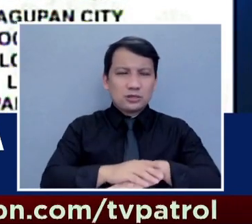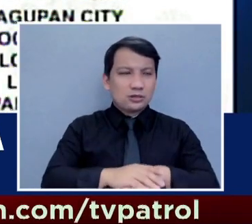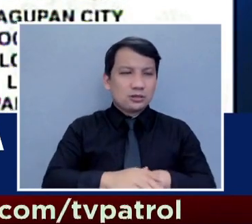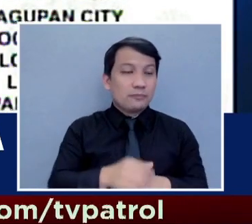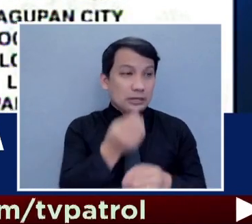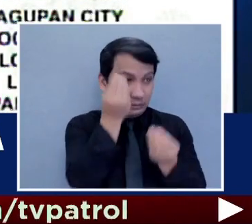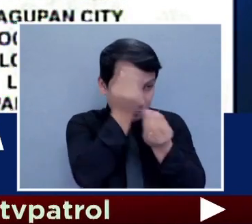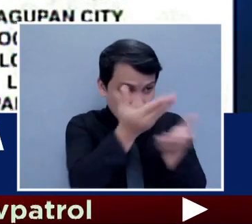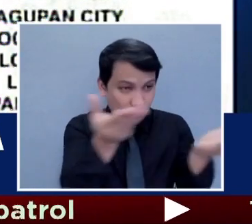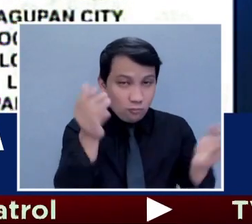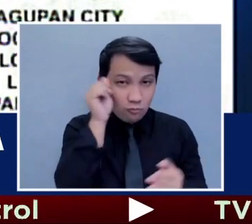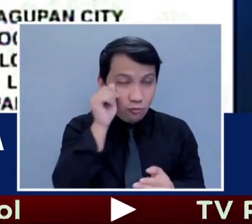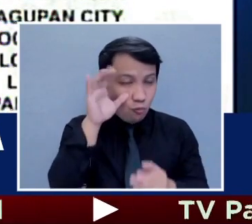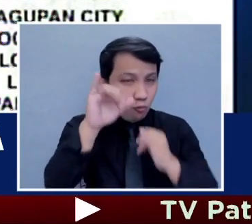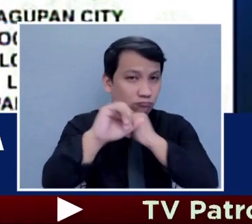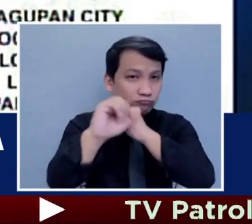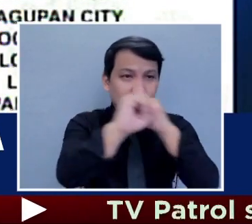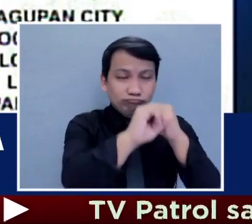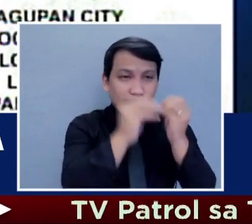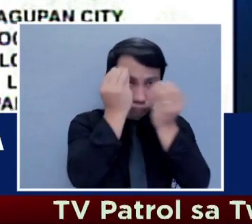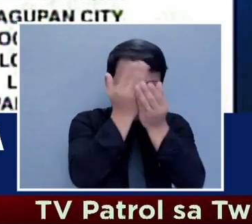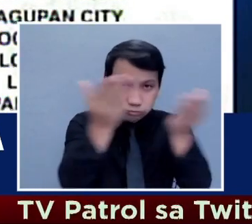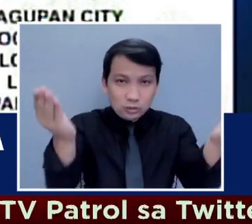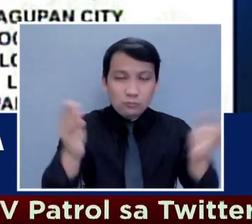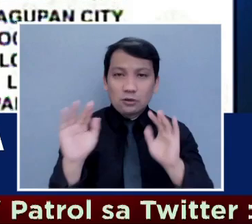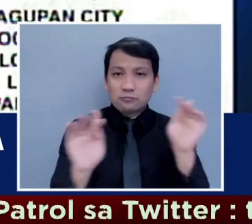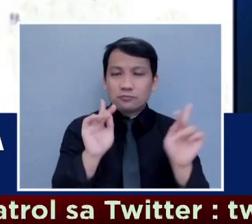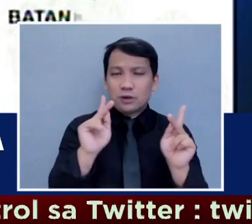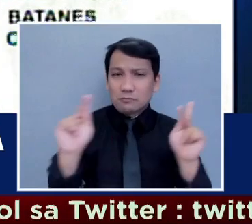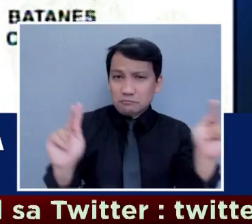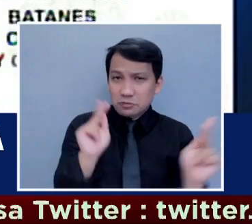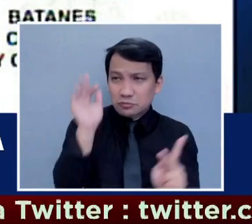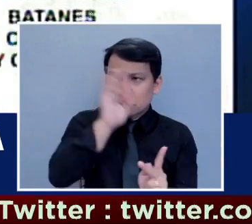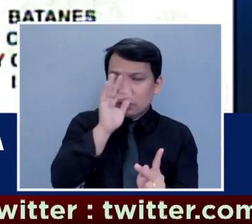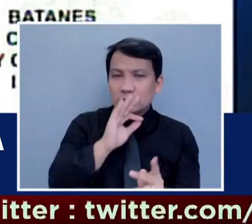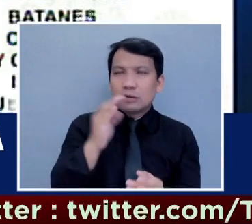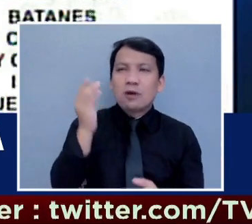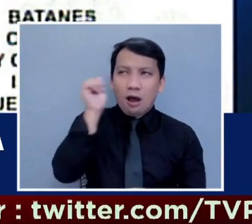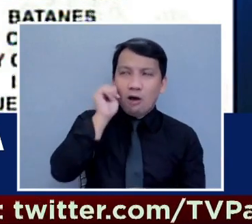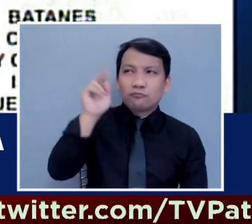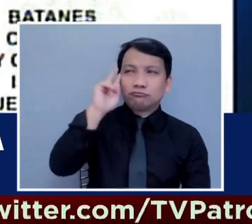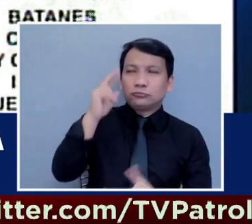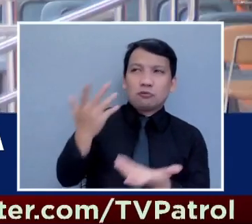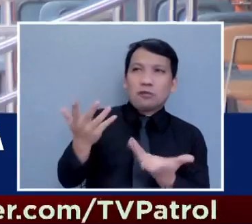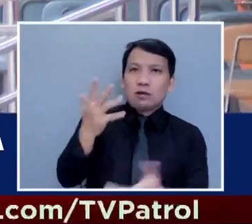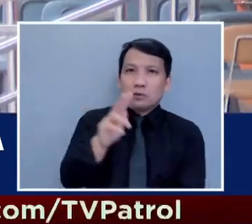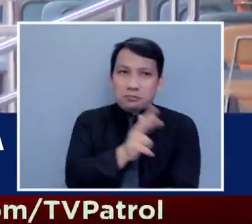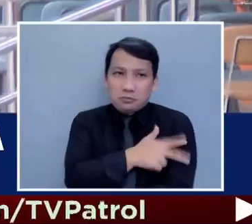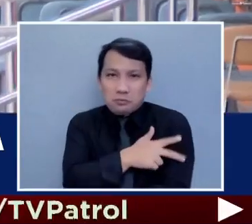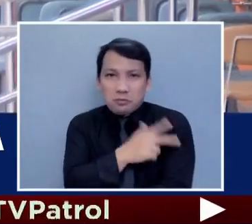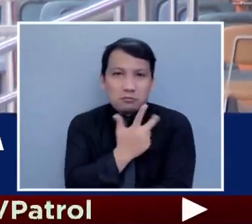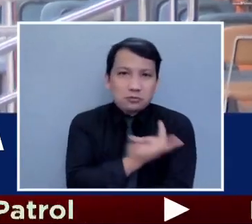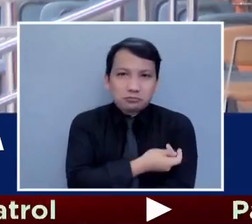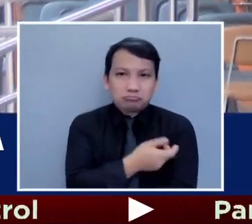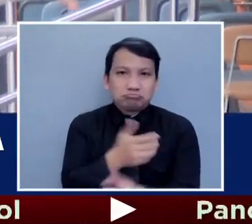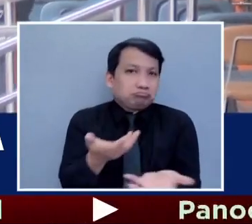awareness, yung mga kababayan natin, yeah, mag-iingat sila, baka magpabakuna, magpa-boosters.